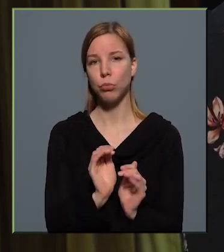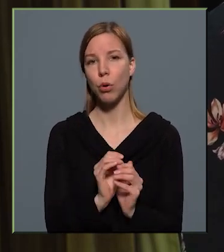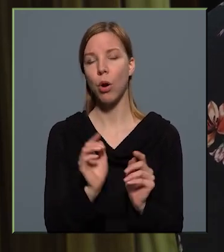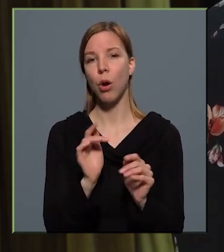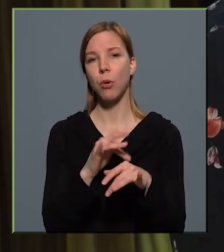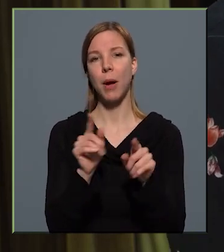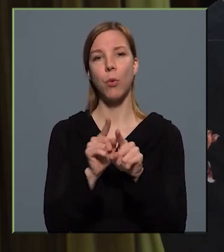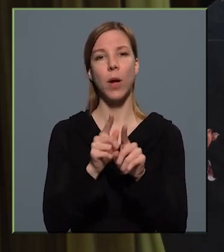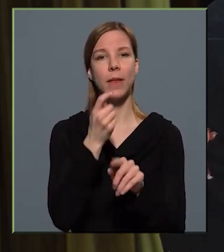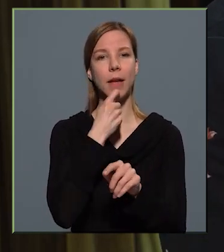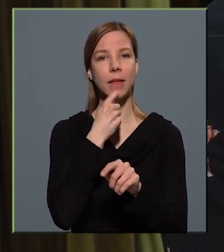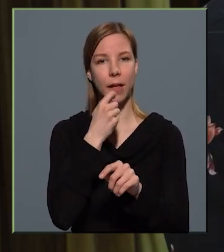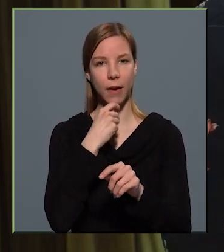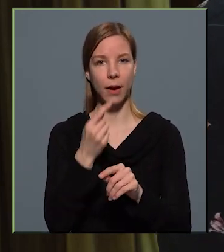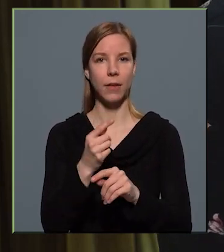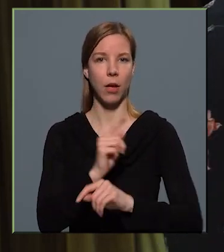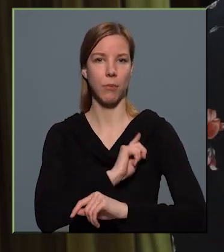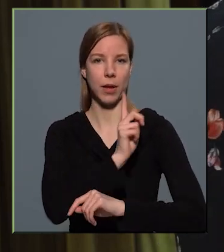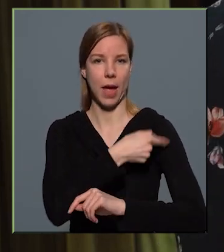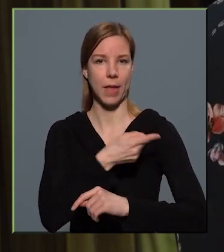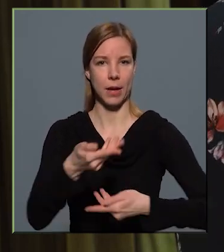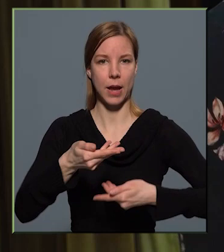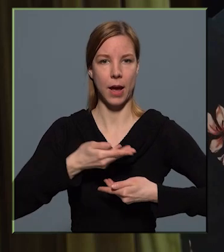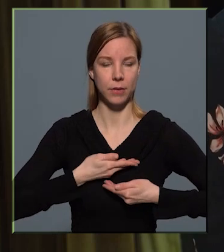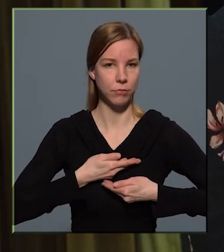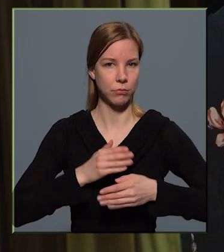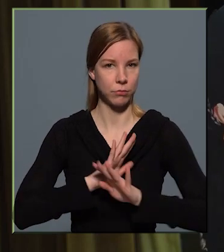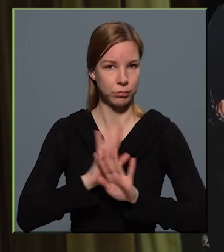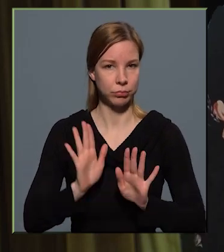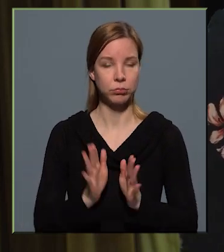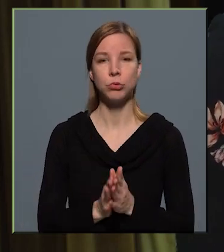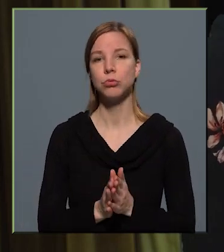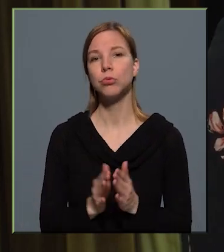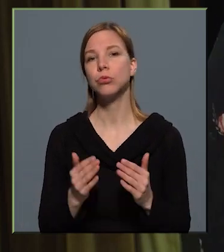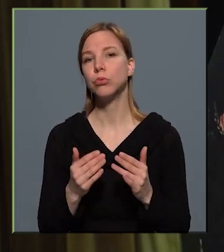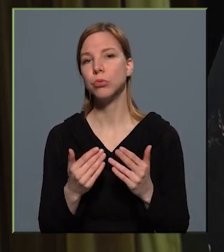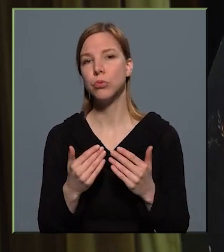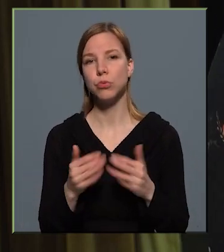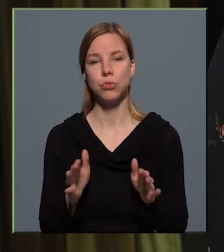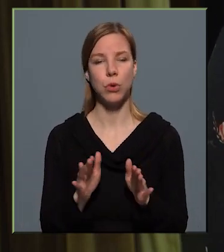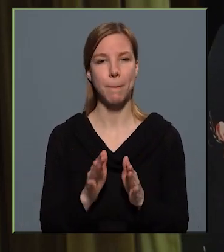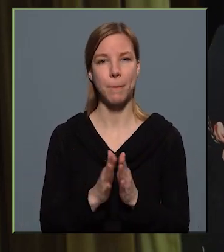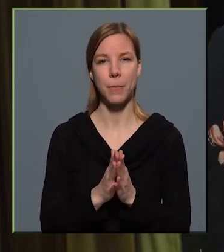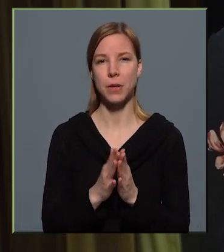olyan ételeket enni, amik energiát adnak, és ennyi. Igazából semmilyen